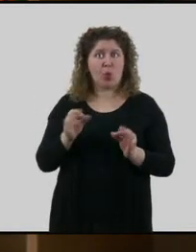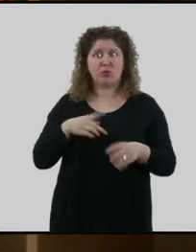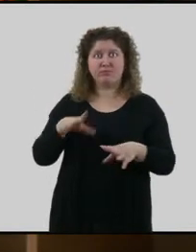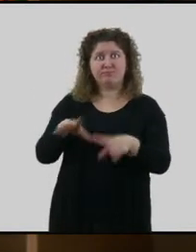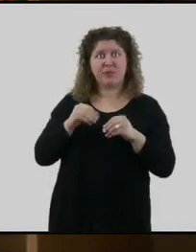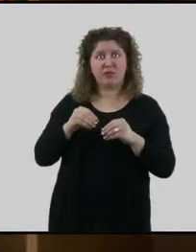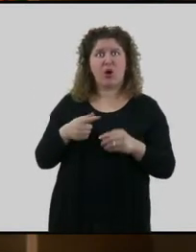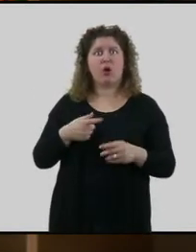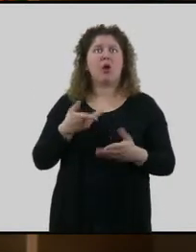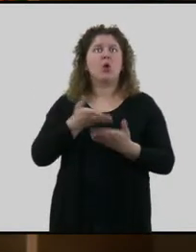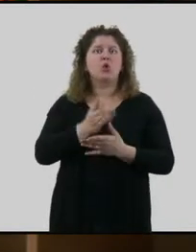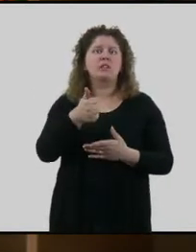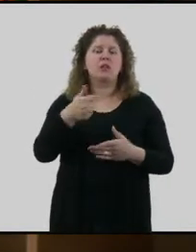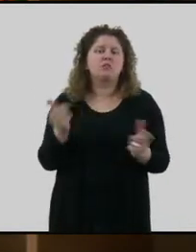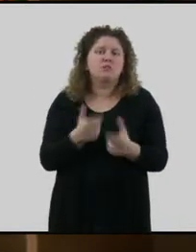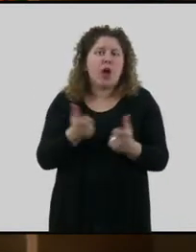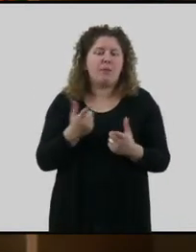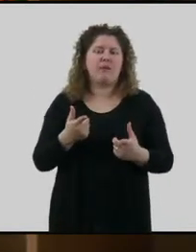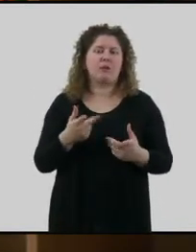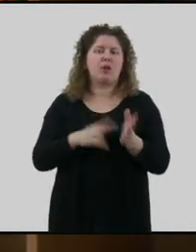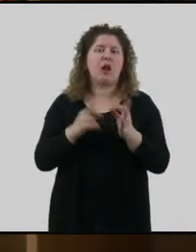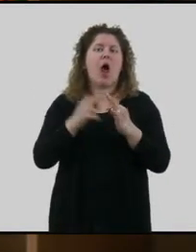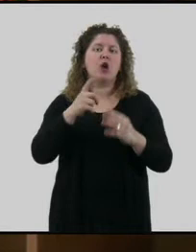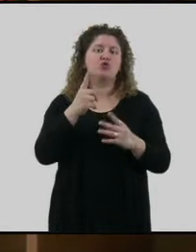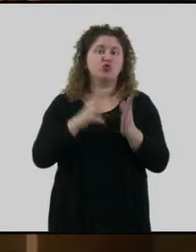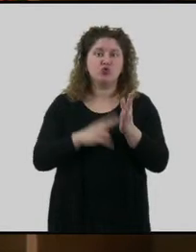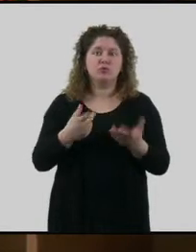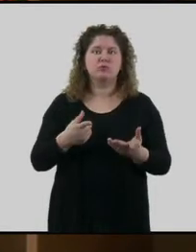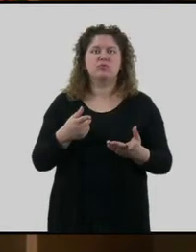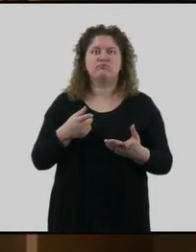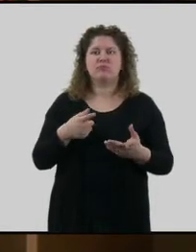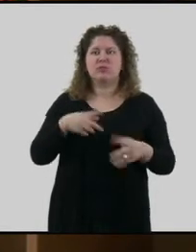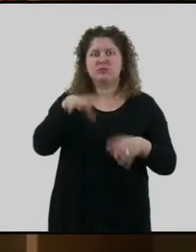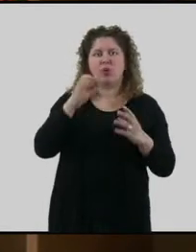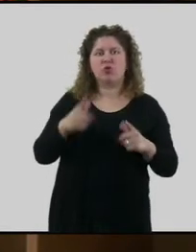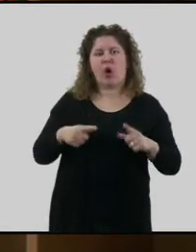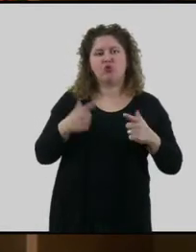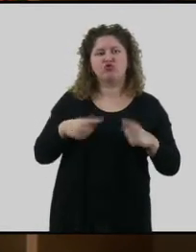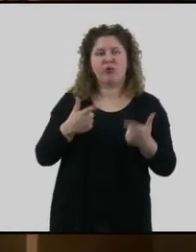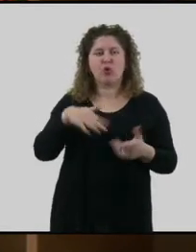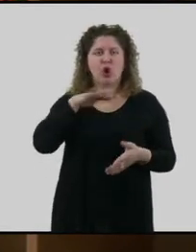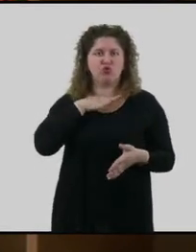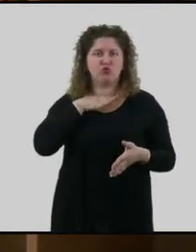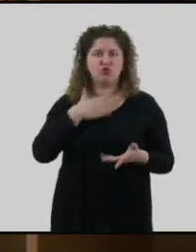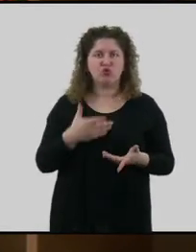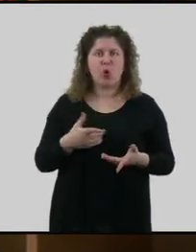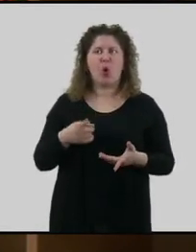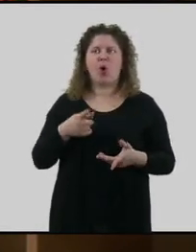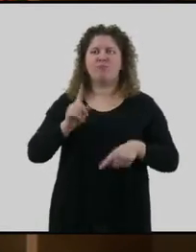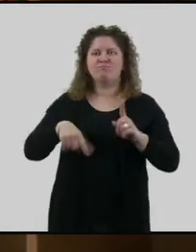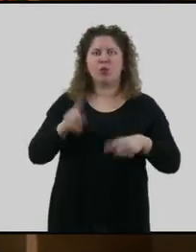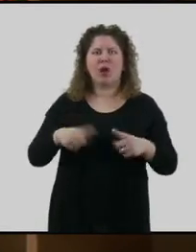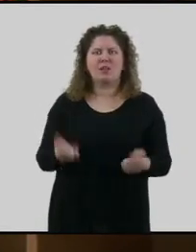dobro na to reagiraju, jer kroz jedan zabavan način prorađuju sve te životne teme koje im je možda u svakodnevnici teško i pričati sa